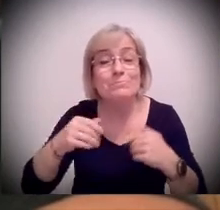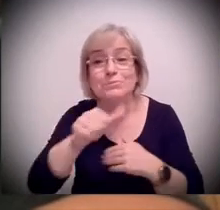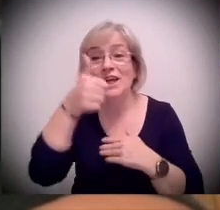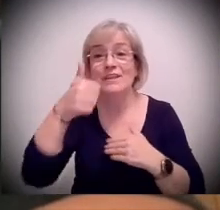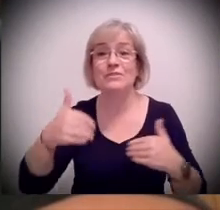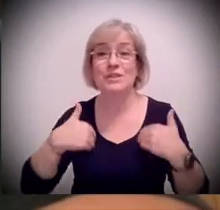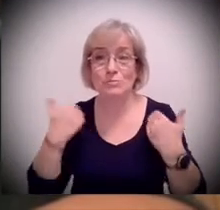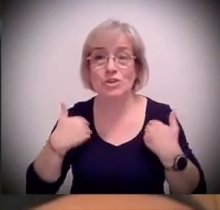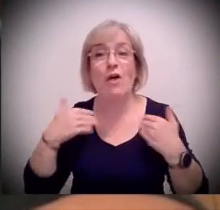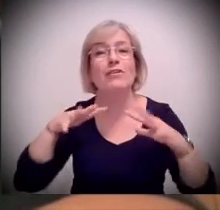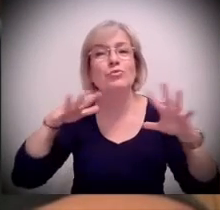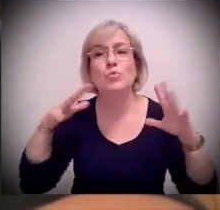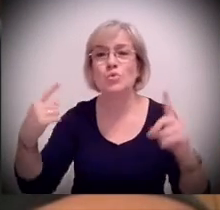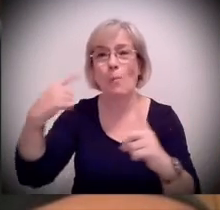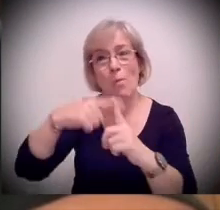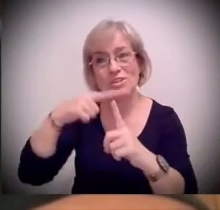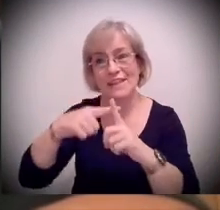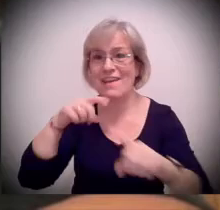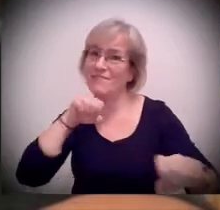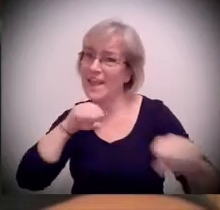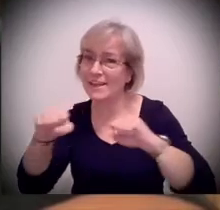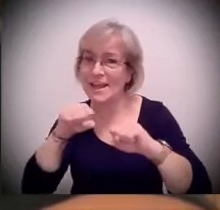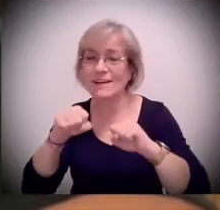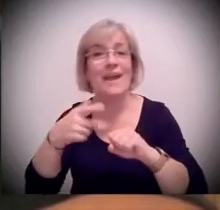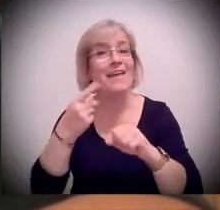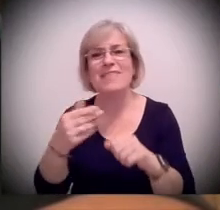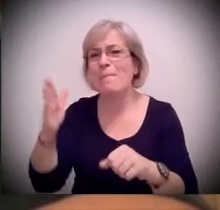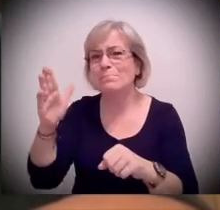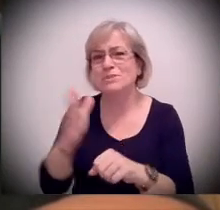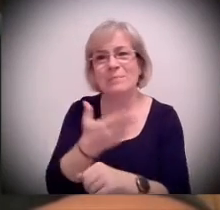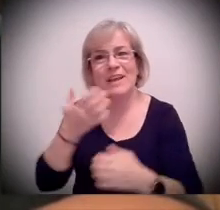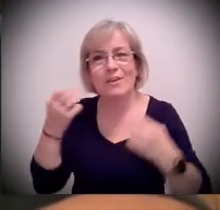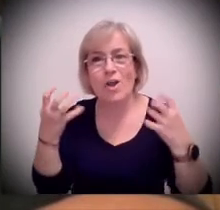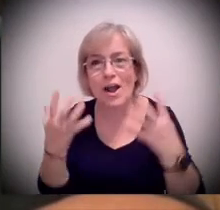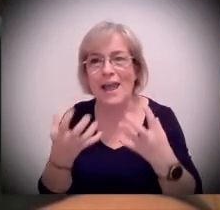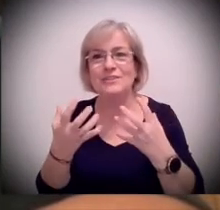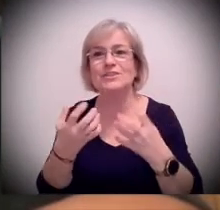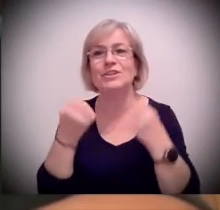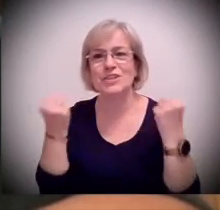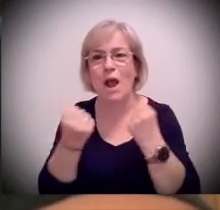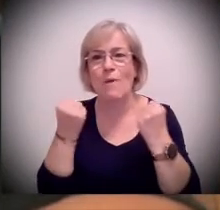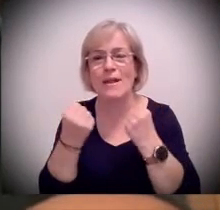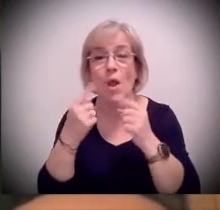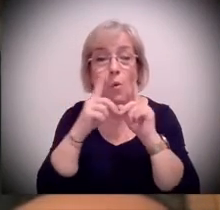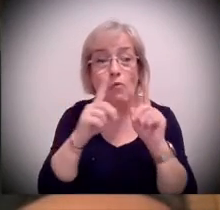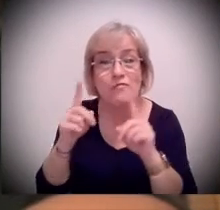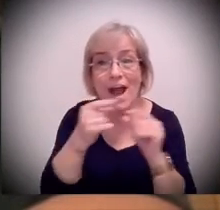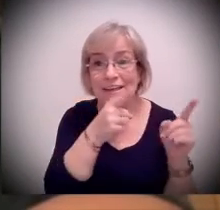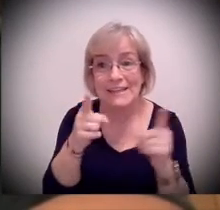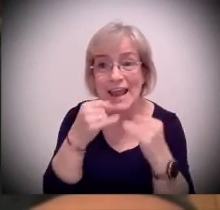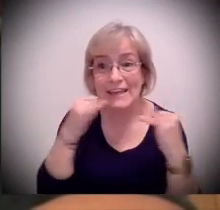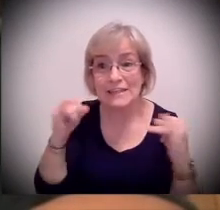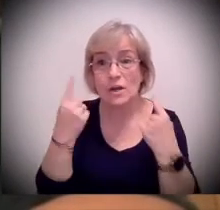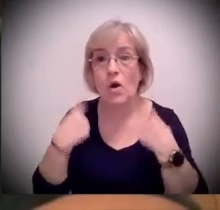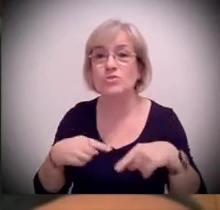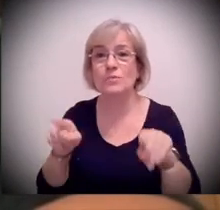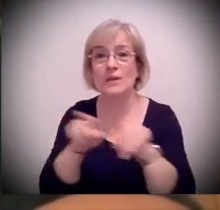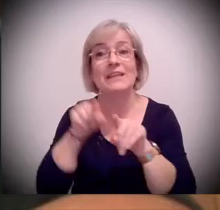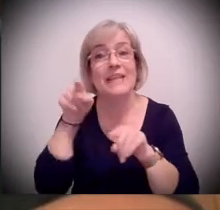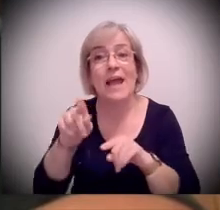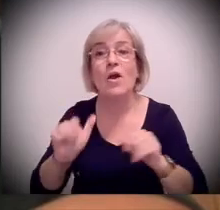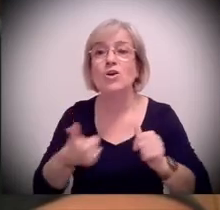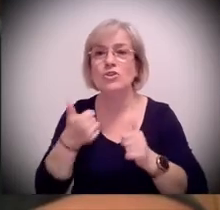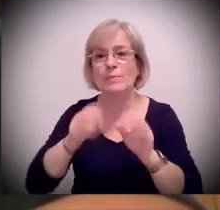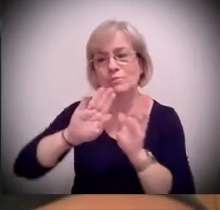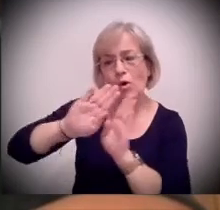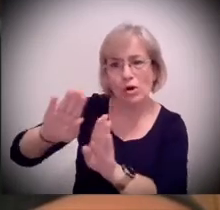zdrowia, dużo pozytywnej energii, nieprzemijającej chęci działania, uwagi dla innych oraz